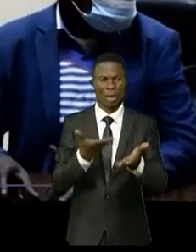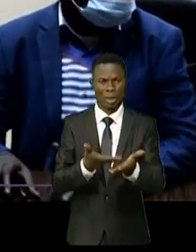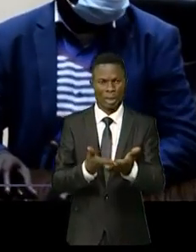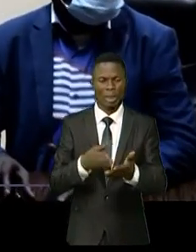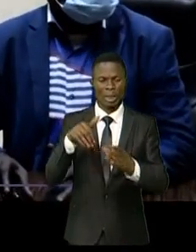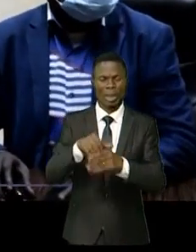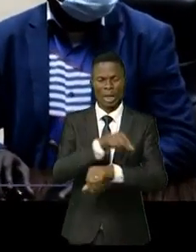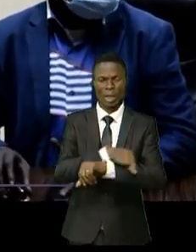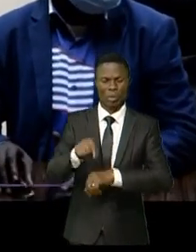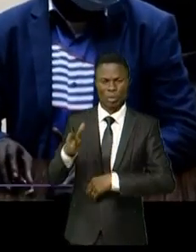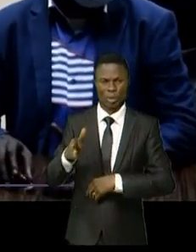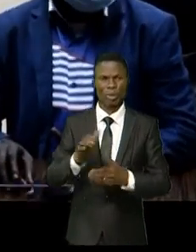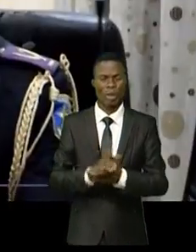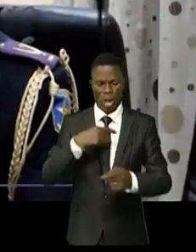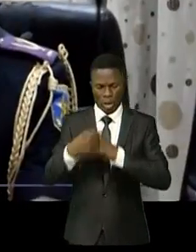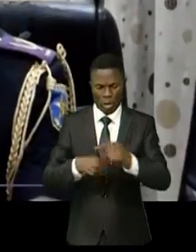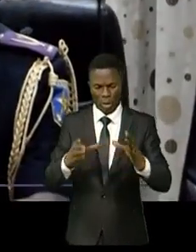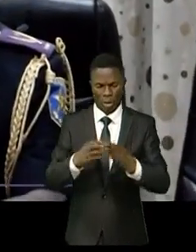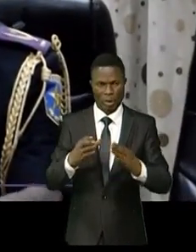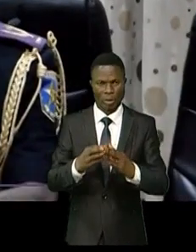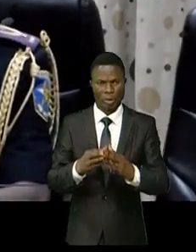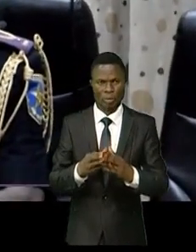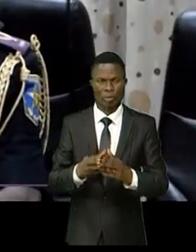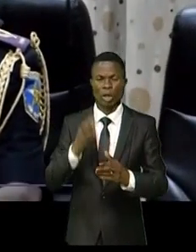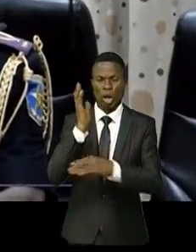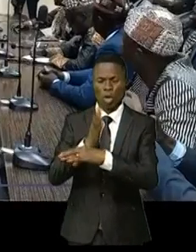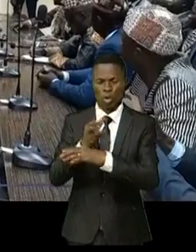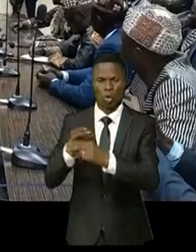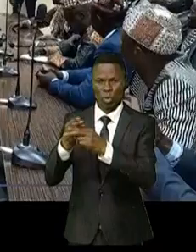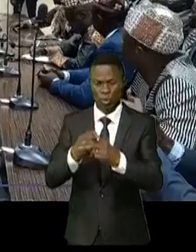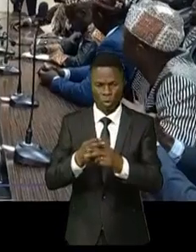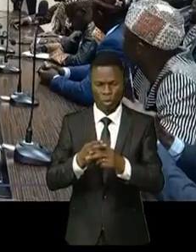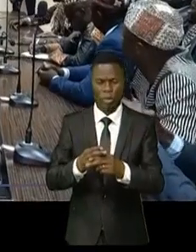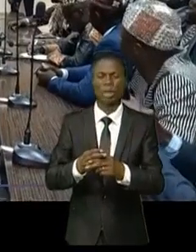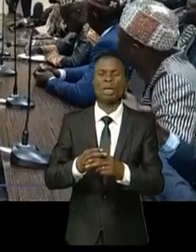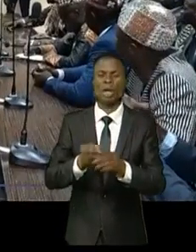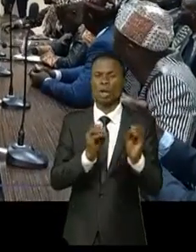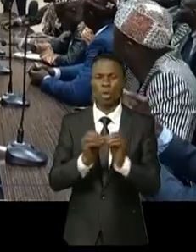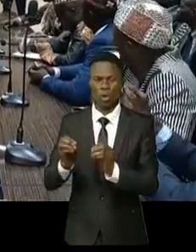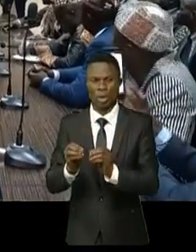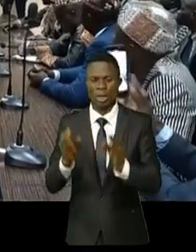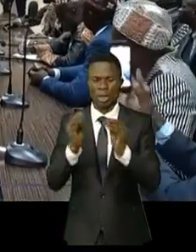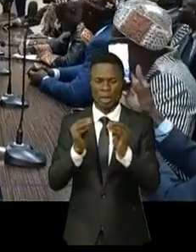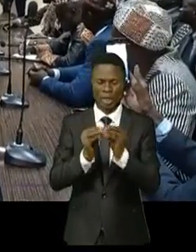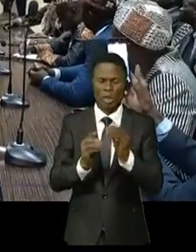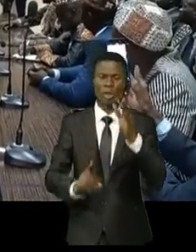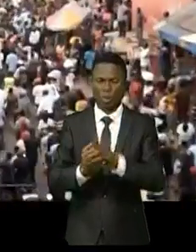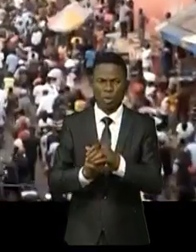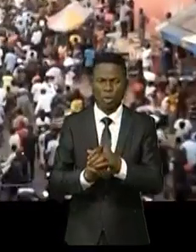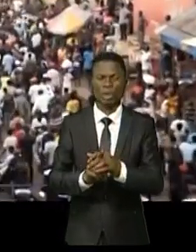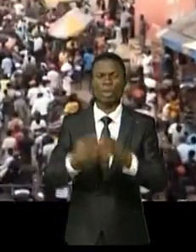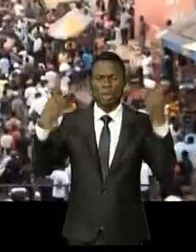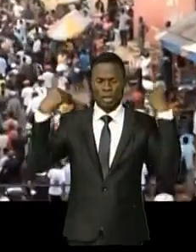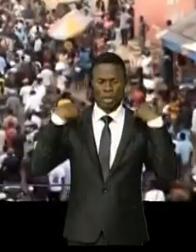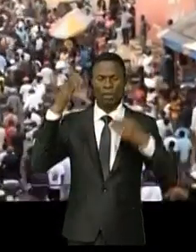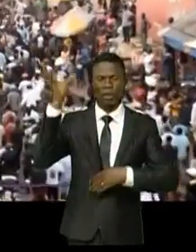cabinet de travail. Le tout a commencé par le bref conseil de sécurité tenu dans la salle de réunion du gouvernorat, suivi d'une réunion de circonstances avec le chef coutumier le